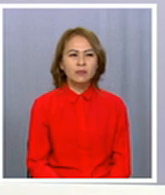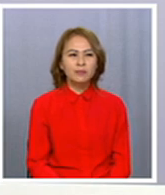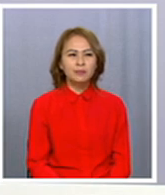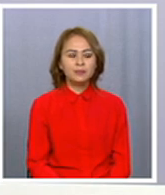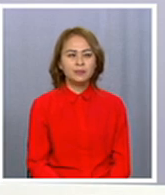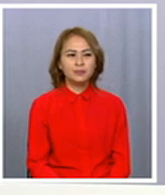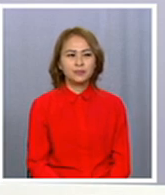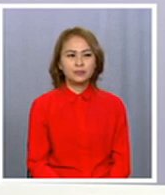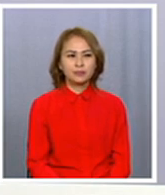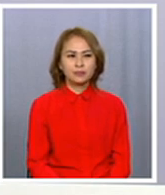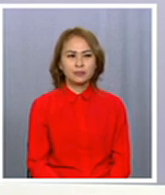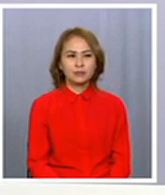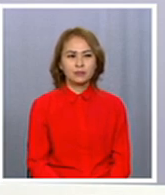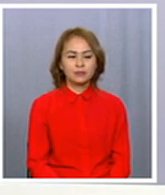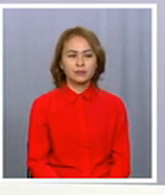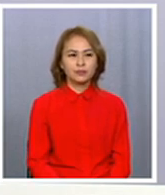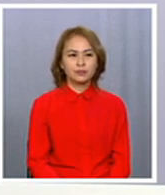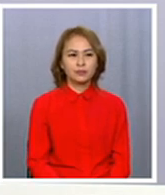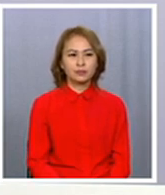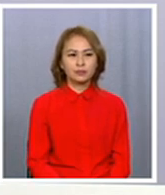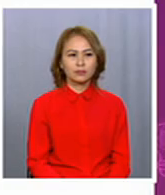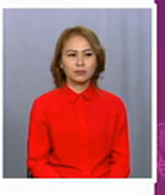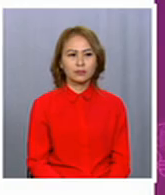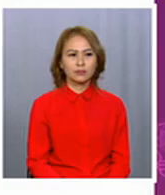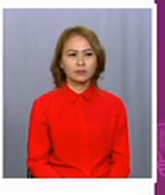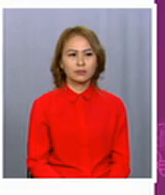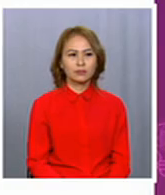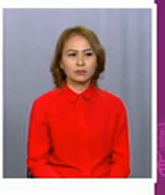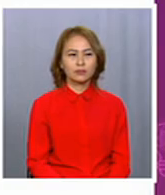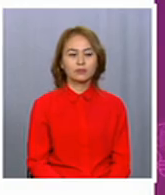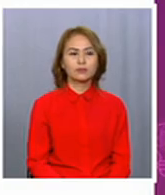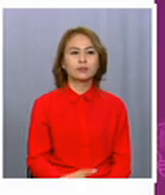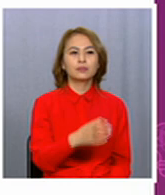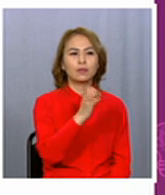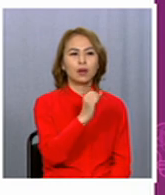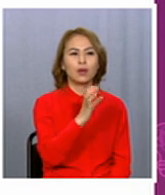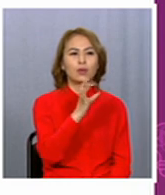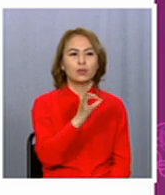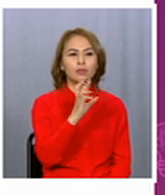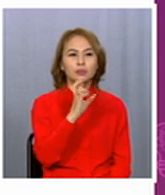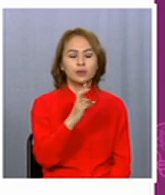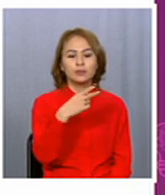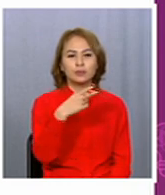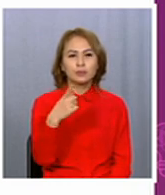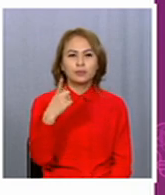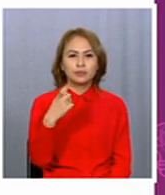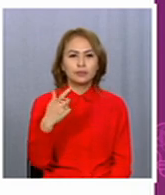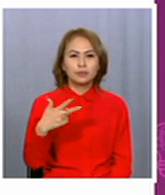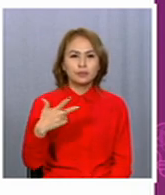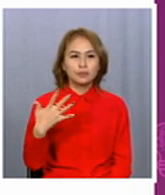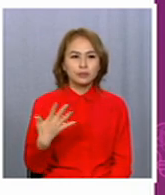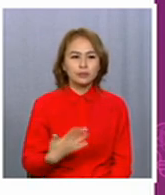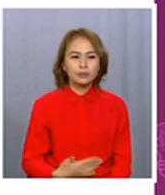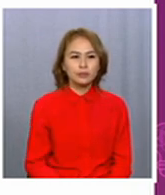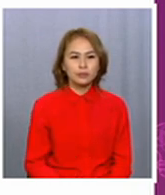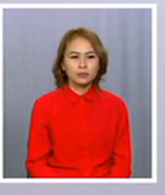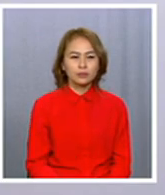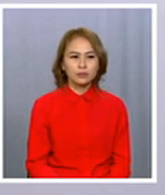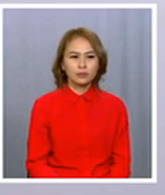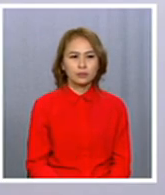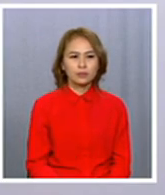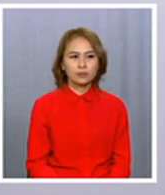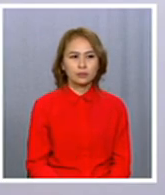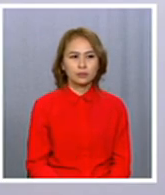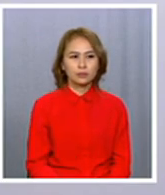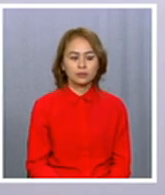135 градусқа дейін жетіп тұр. Жазып қояйық. АОБ бұрышы 135 градусқа тең.